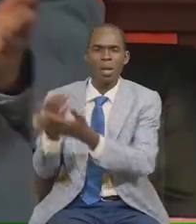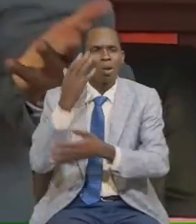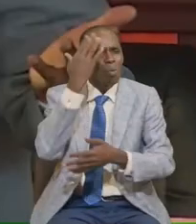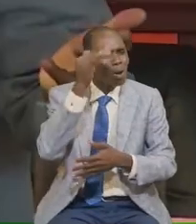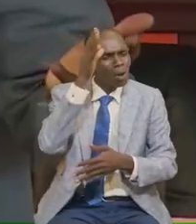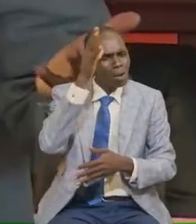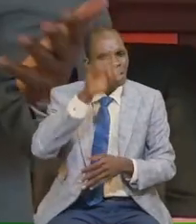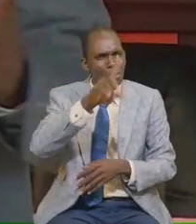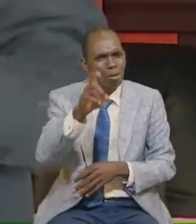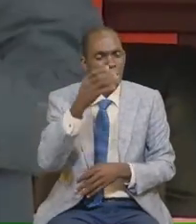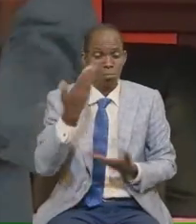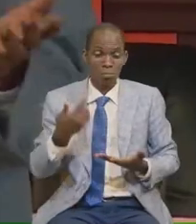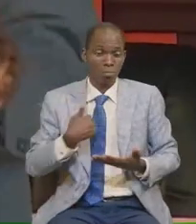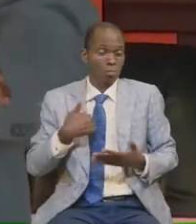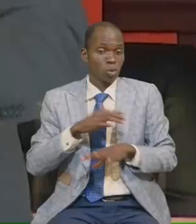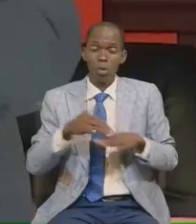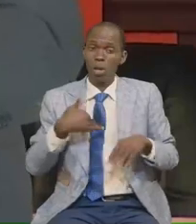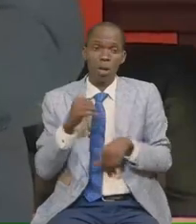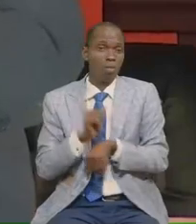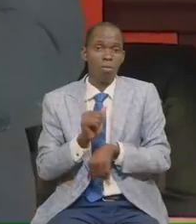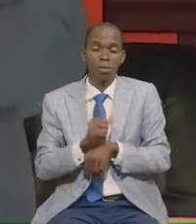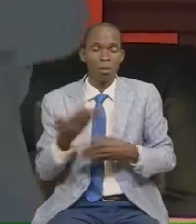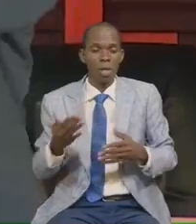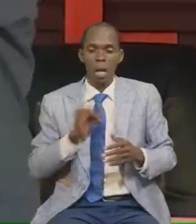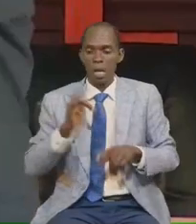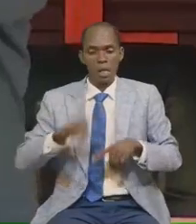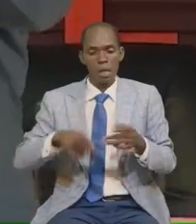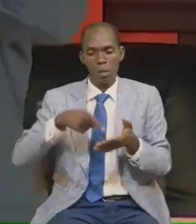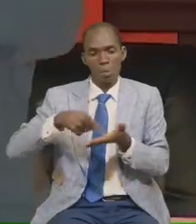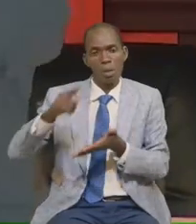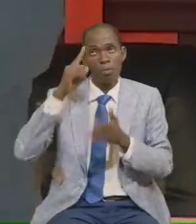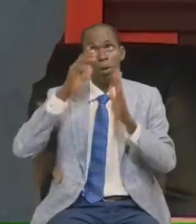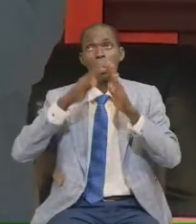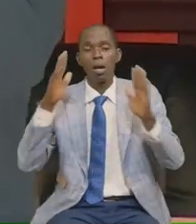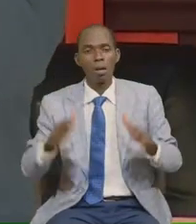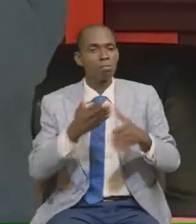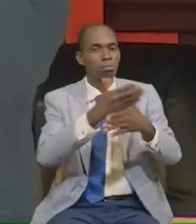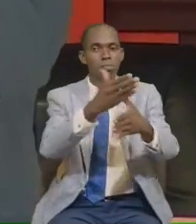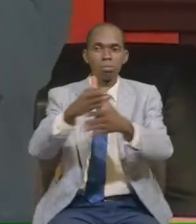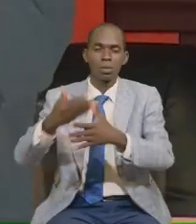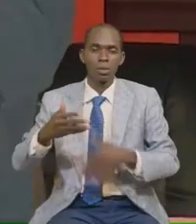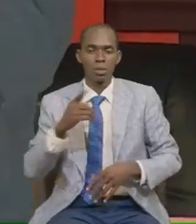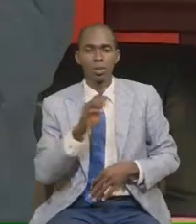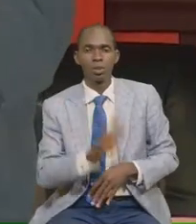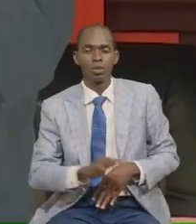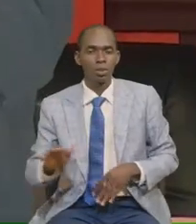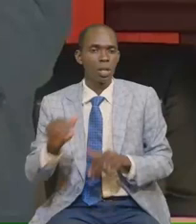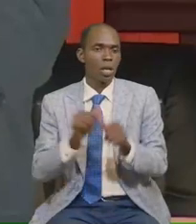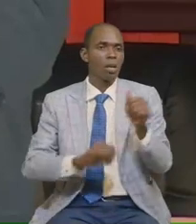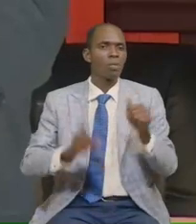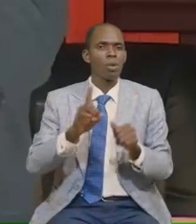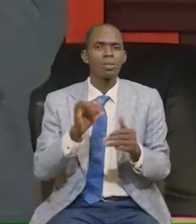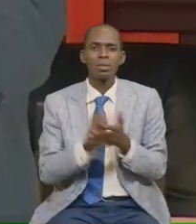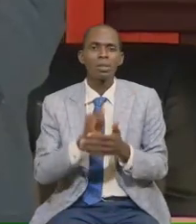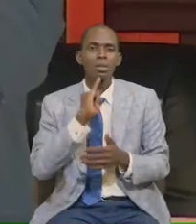n'ai pas du travail. Je ne peux pas payer le loyer. Alors, je disperse tous les enfants. Ça, ce n'est pas la volonté de